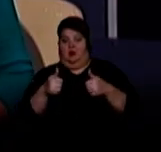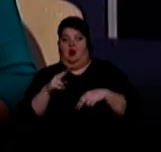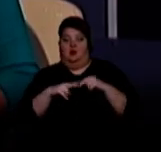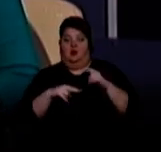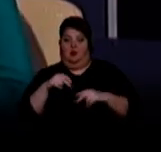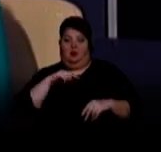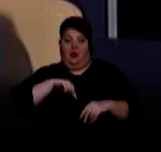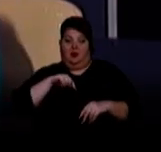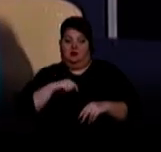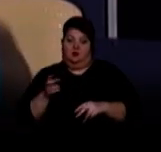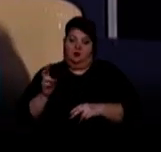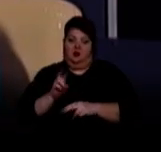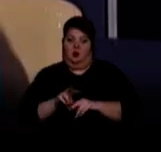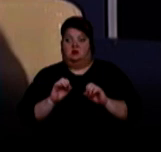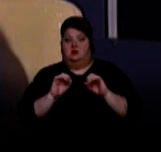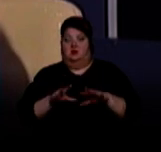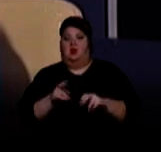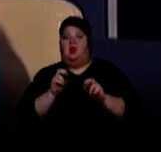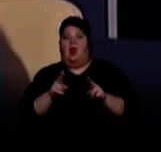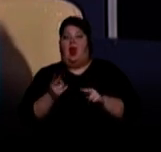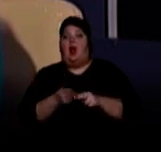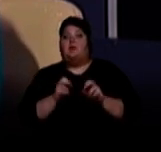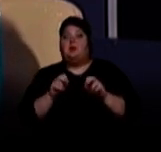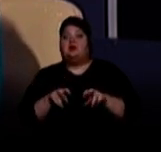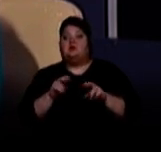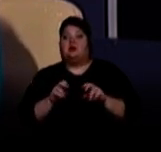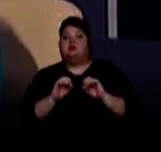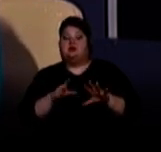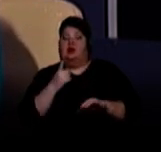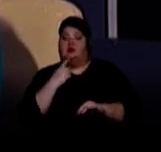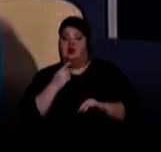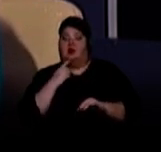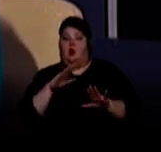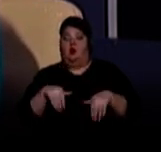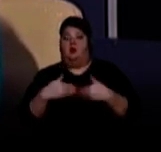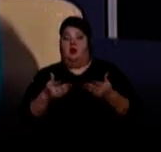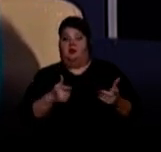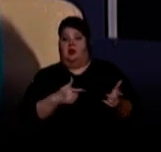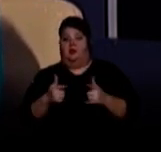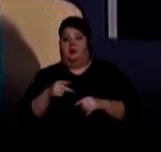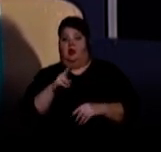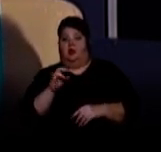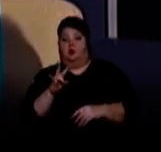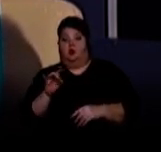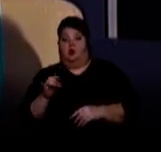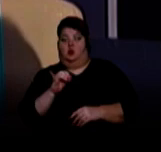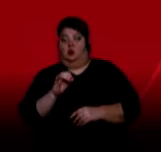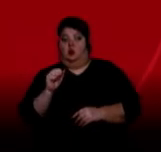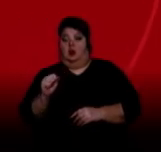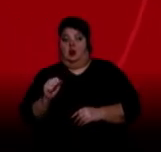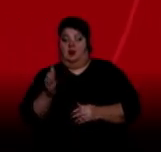здоров'я. Як безпечно здати кров? Рекомендації для донорів підготував портал Donor.ua. Давайте